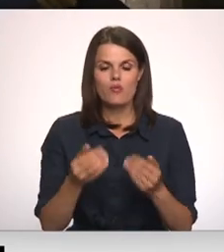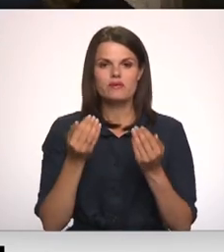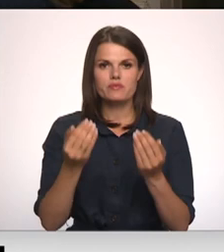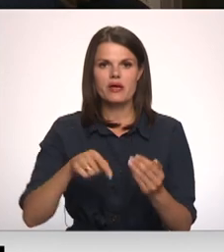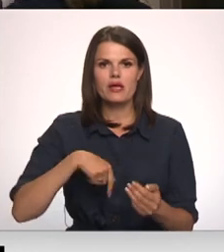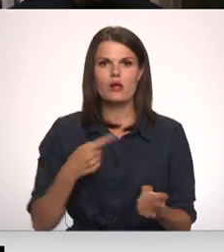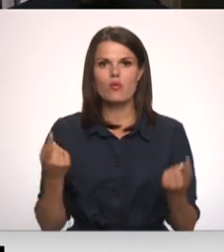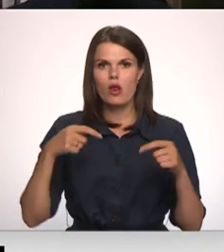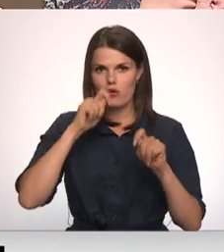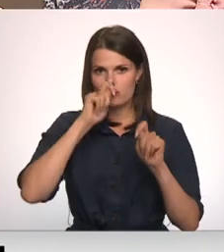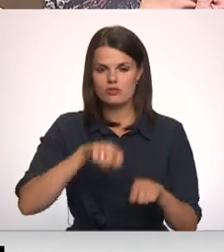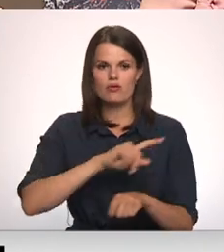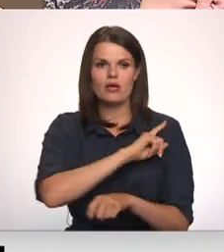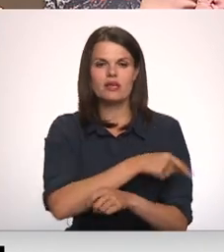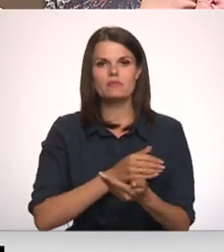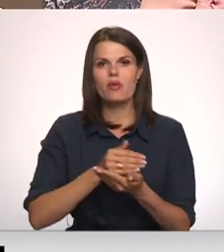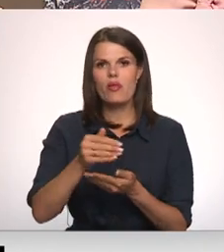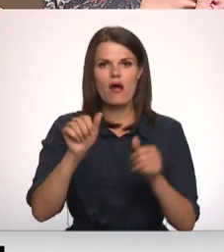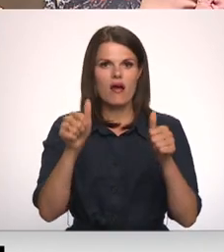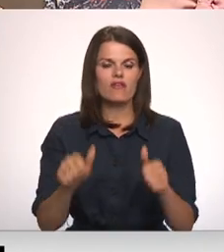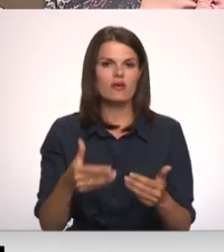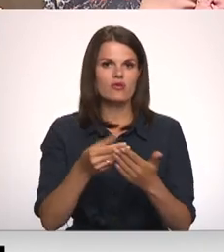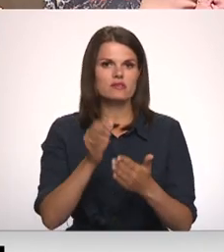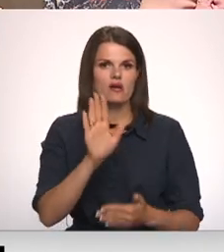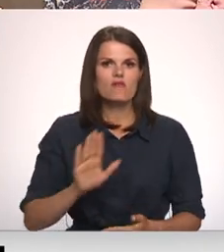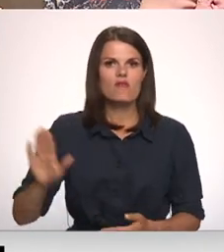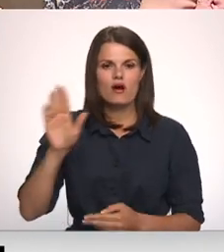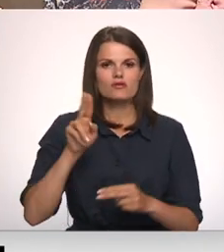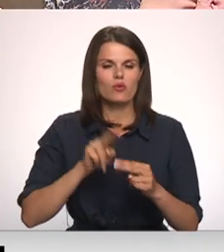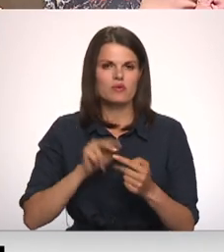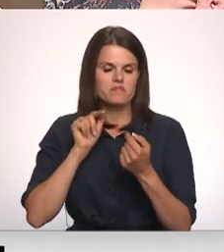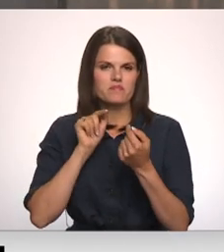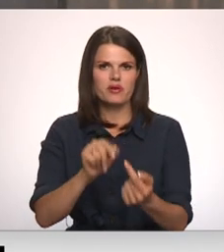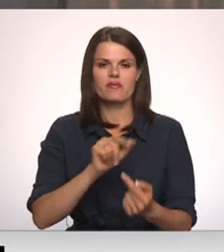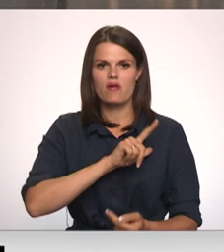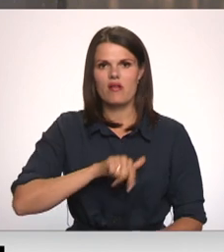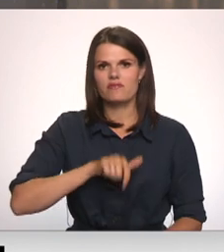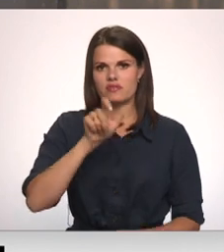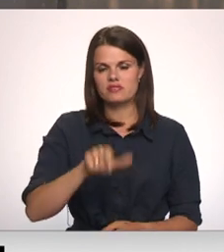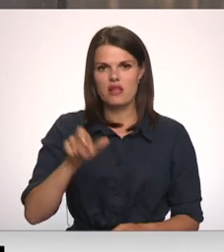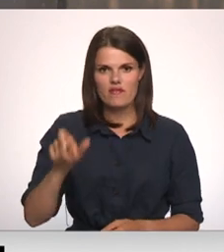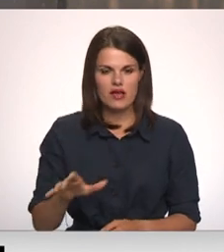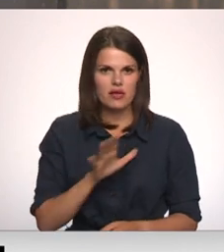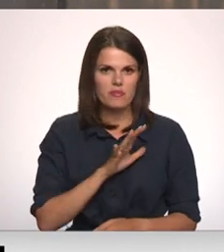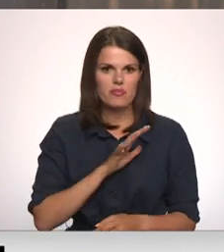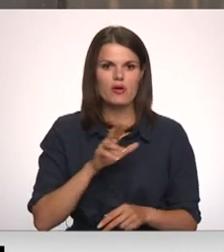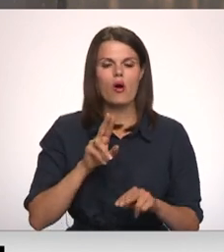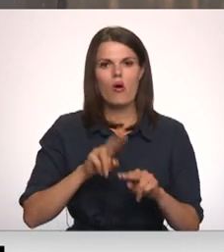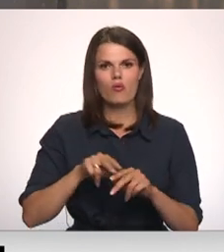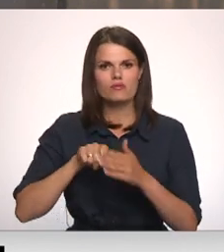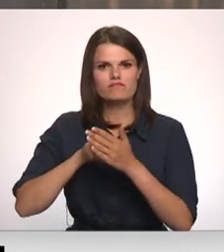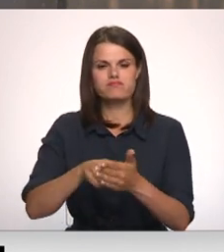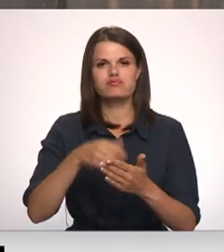laiku zaudēt iespēju tālāk veidot savu valsti, arī brutāli vēršanos pret Latvijas iedzīvotājiem un to vērtībām, lai uzspiestu